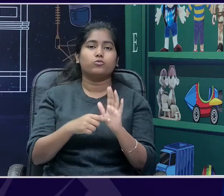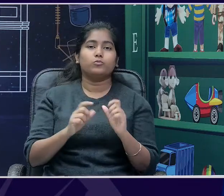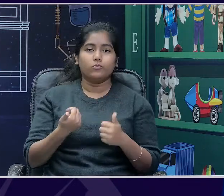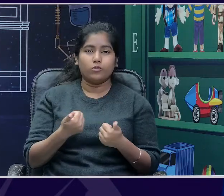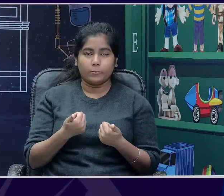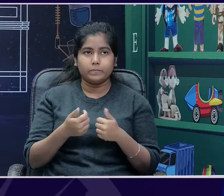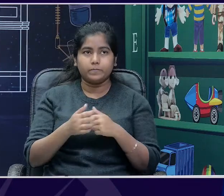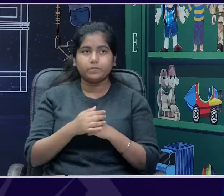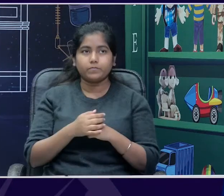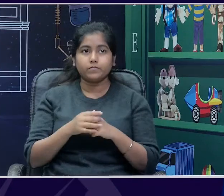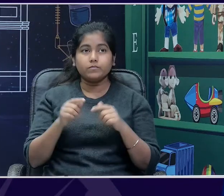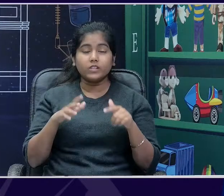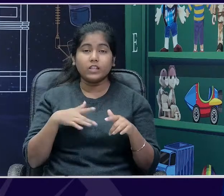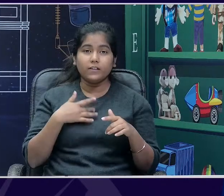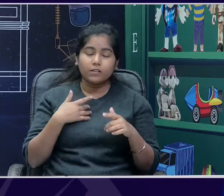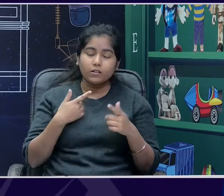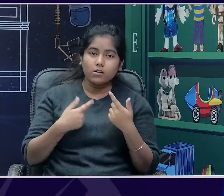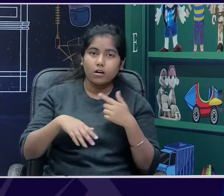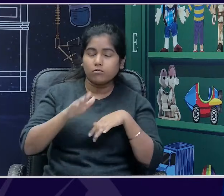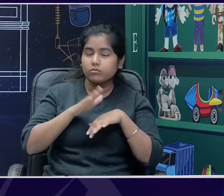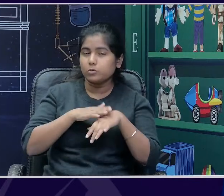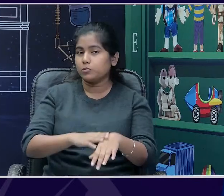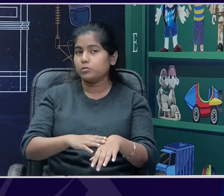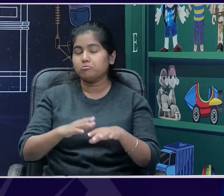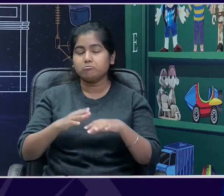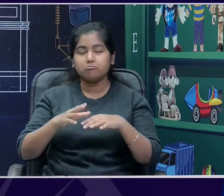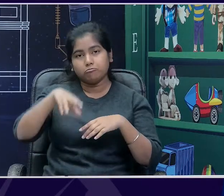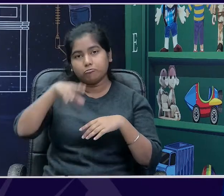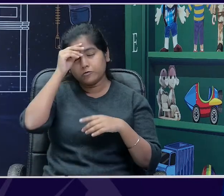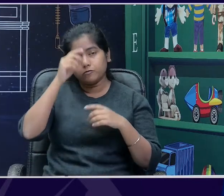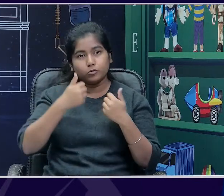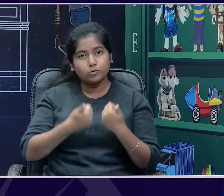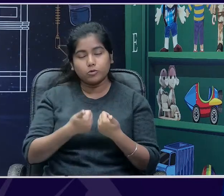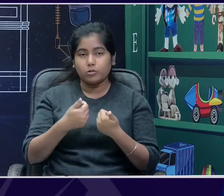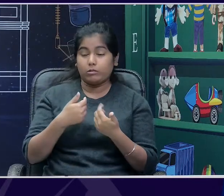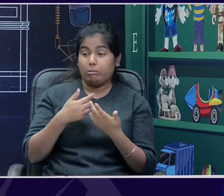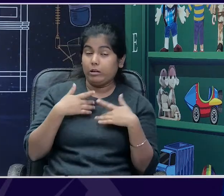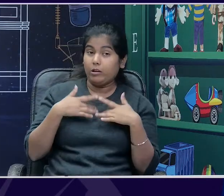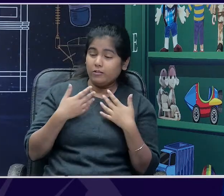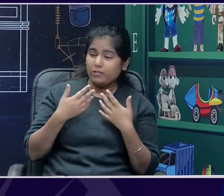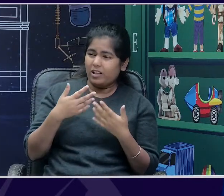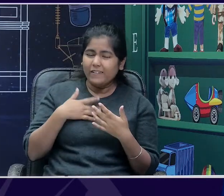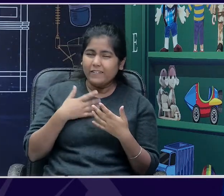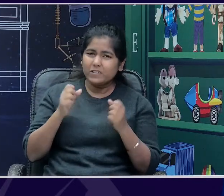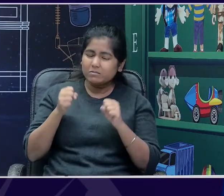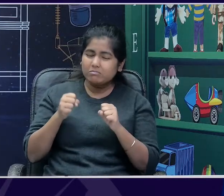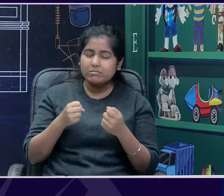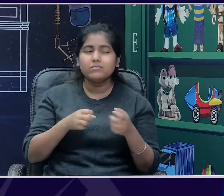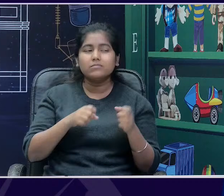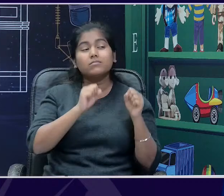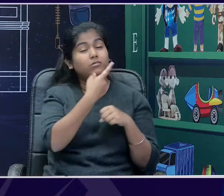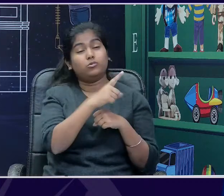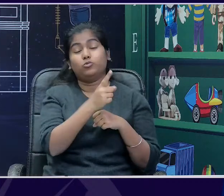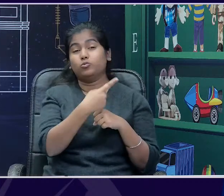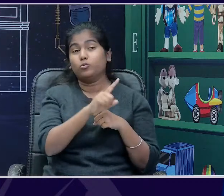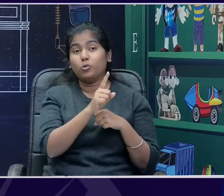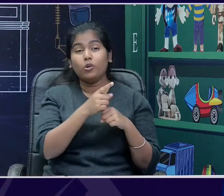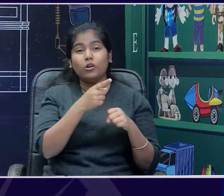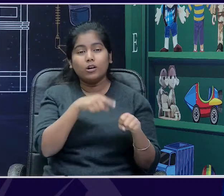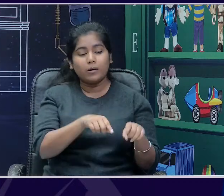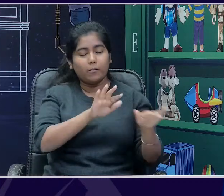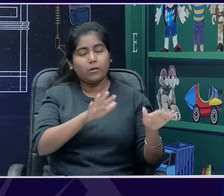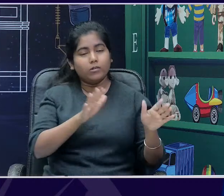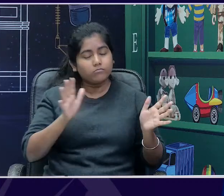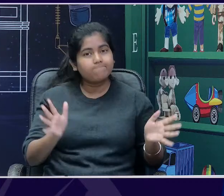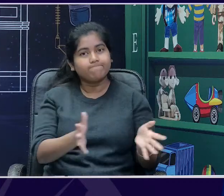And it will be a great learning experience for them as well. Yeah. From each other. I think मुझे ऐसा लगता है. Exactly. They are very much